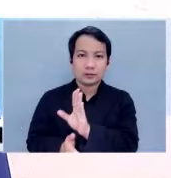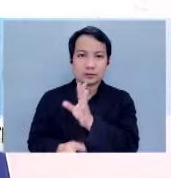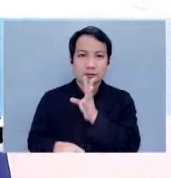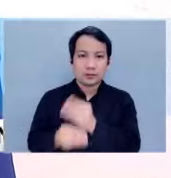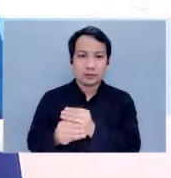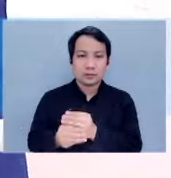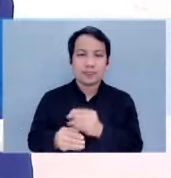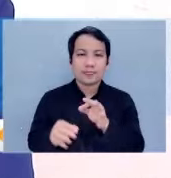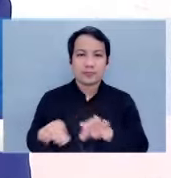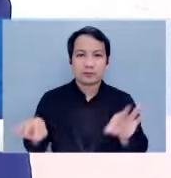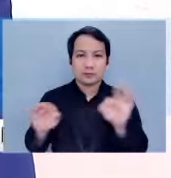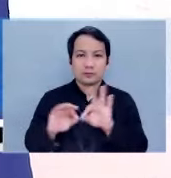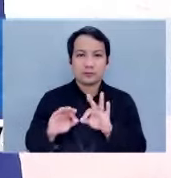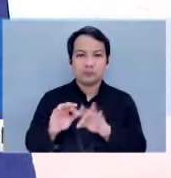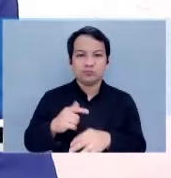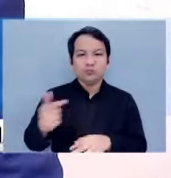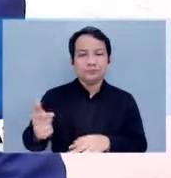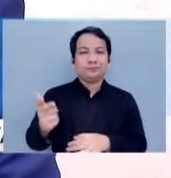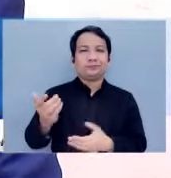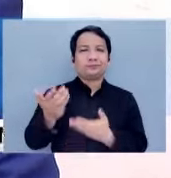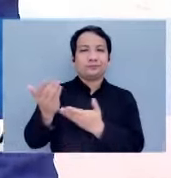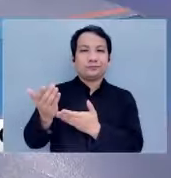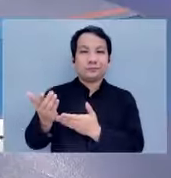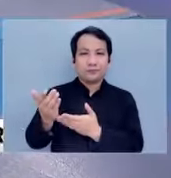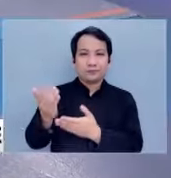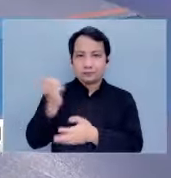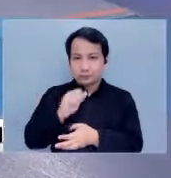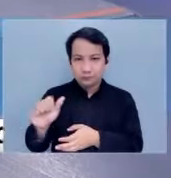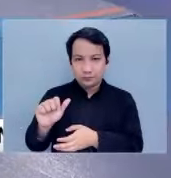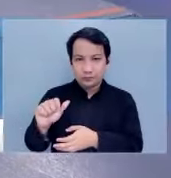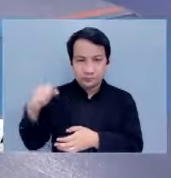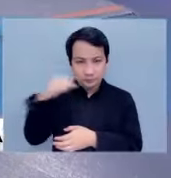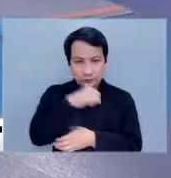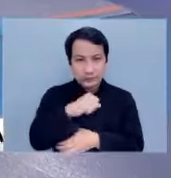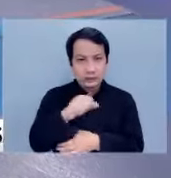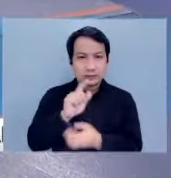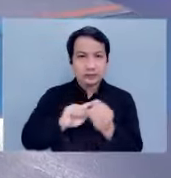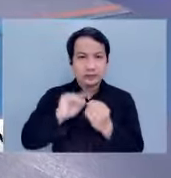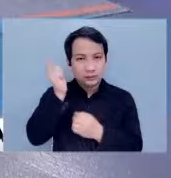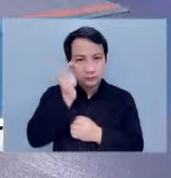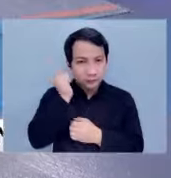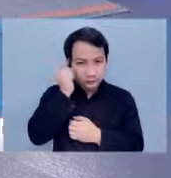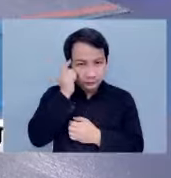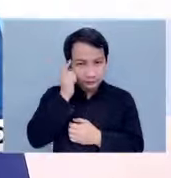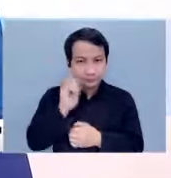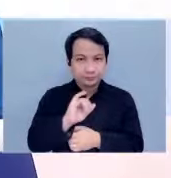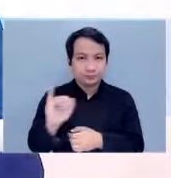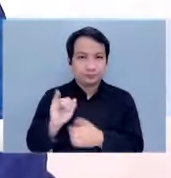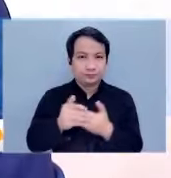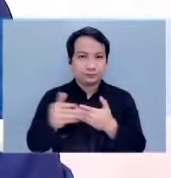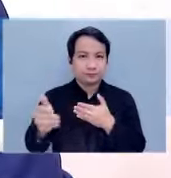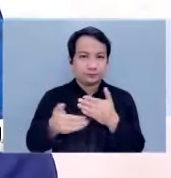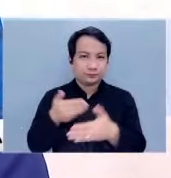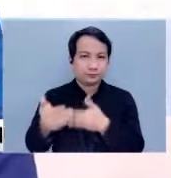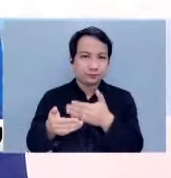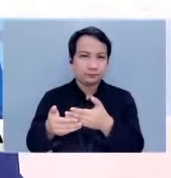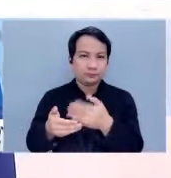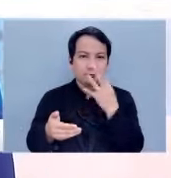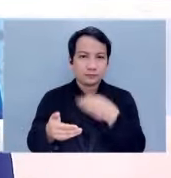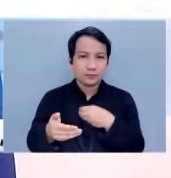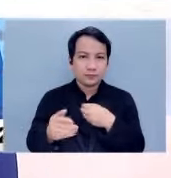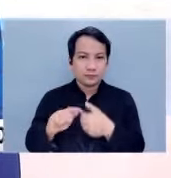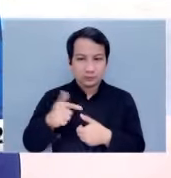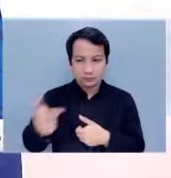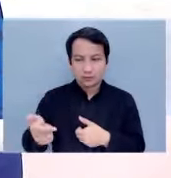niyang i-convince, preferred siya over any other stranger or even the government, but she has to go through the process. Sino ang kailangan kumbinsihin? Yung